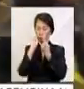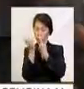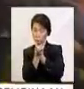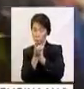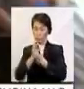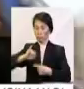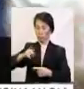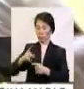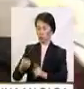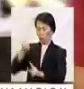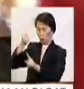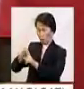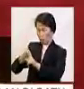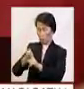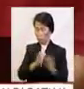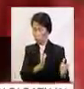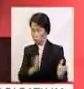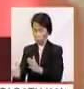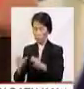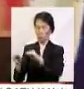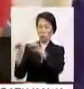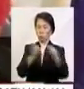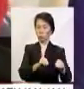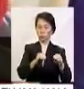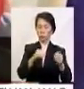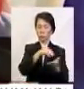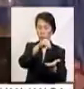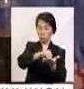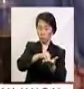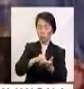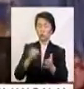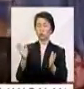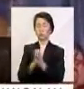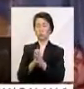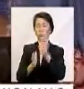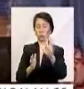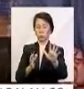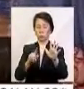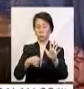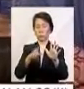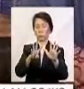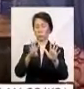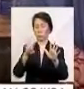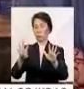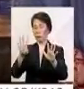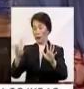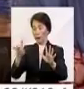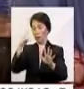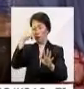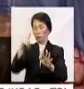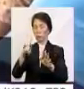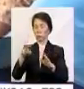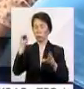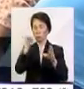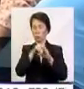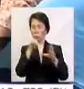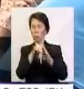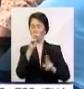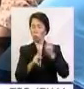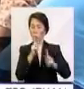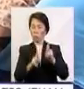Masyarakat perlu diarah mengatur gerak pusat pemindahan banjir berjumlah 5,448 bagi menampung